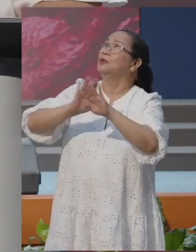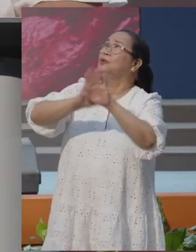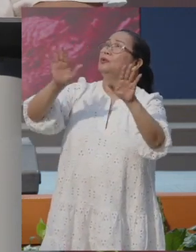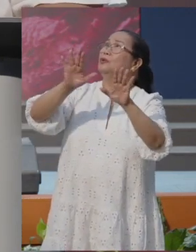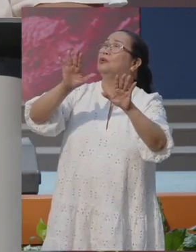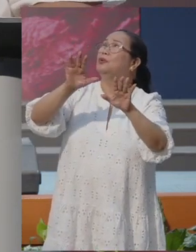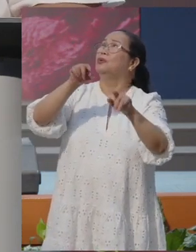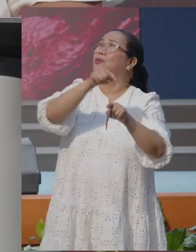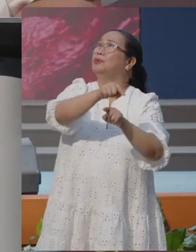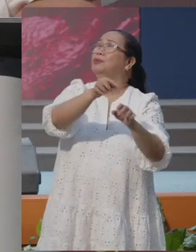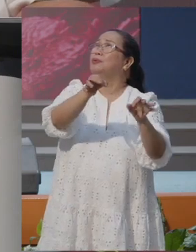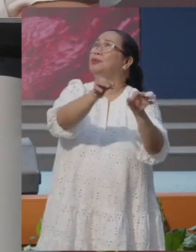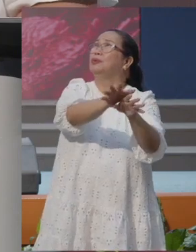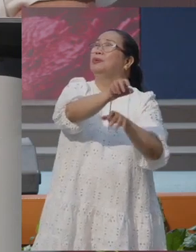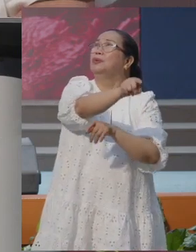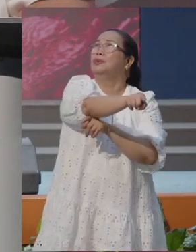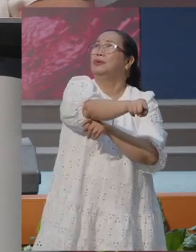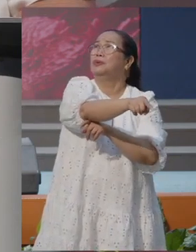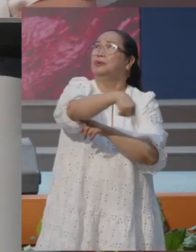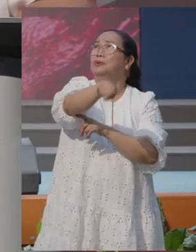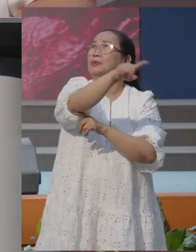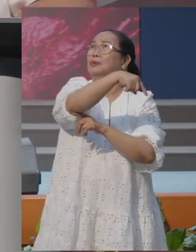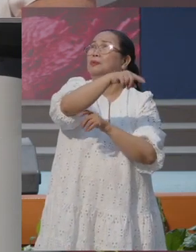not hold this sin against them.